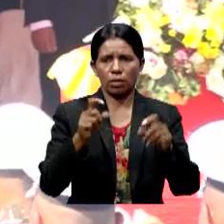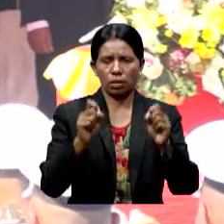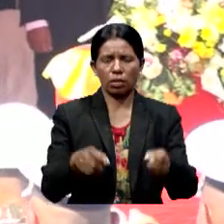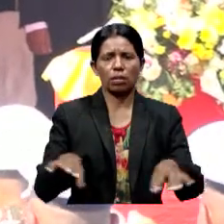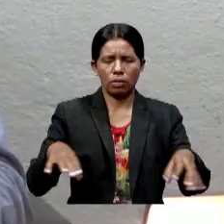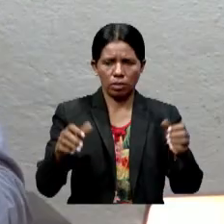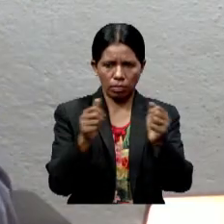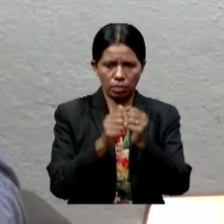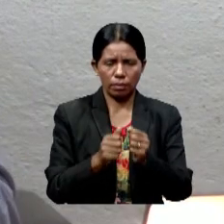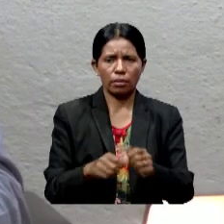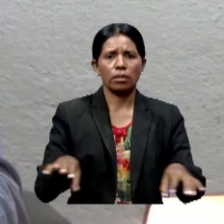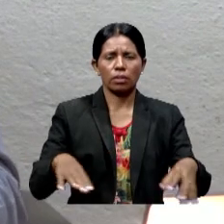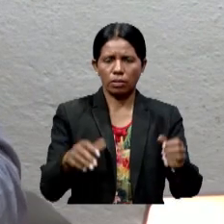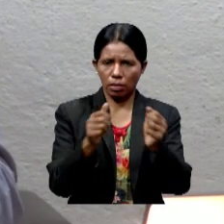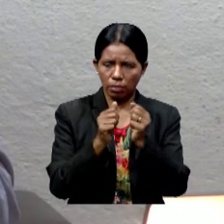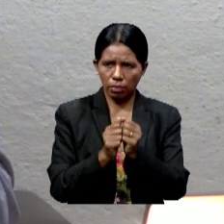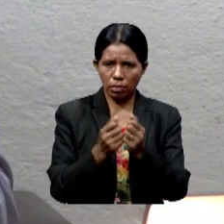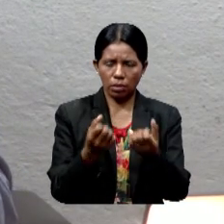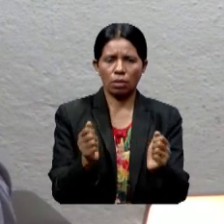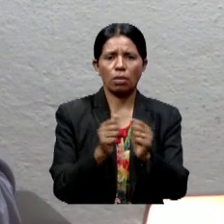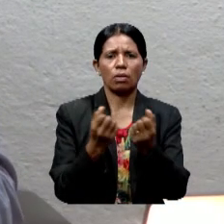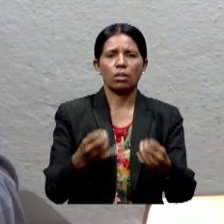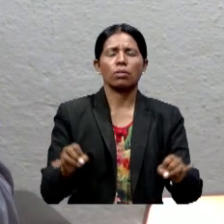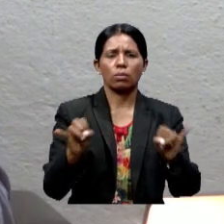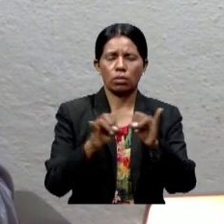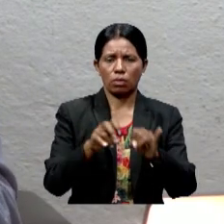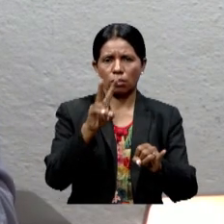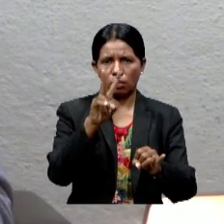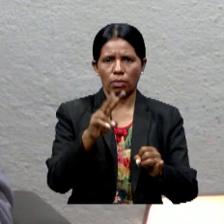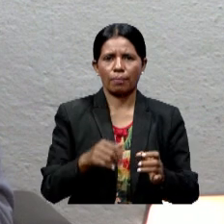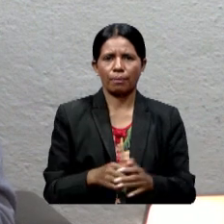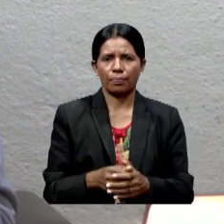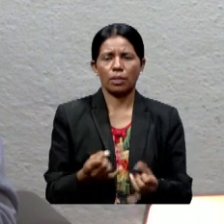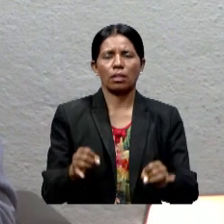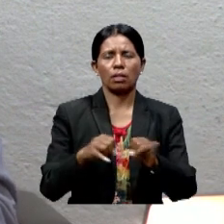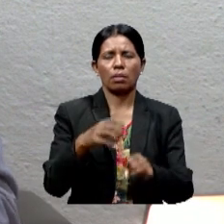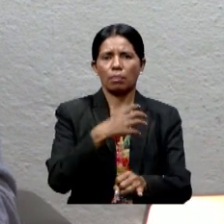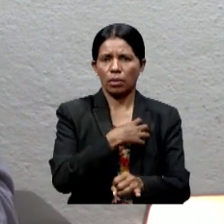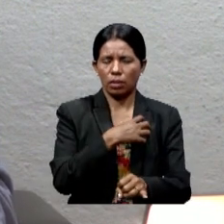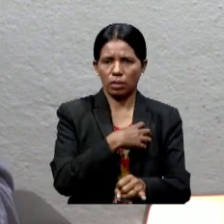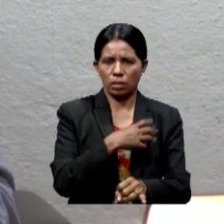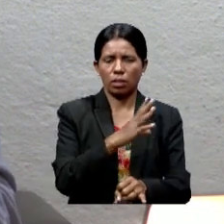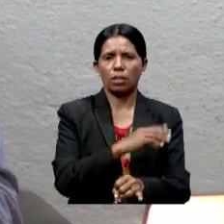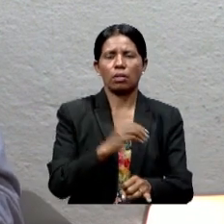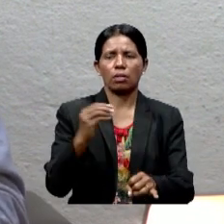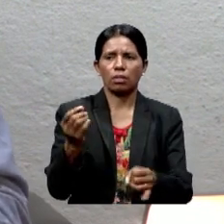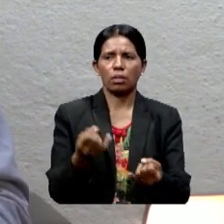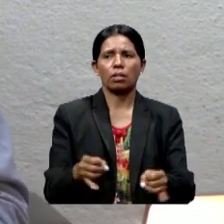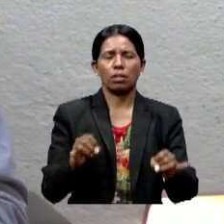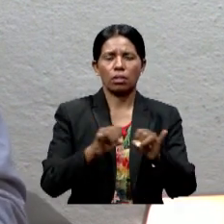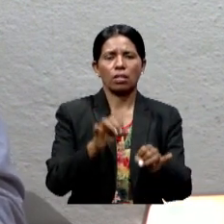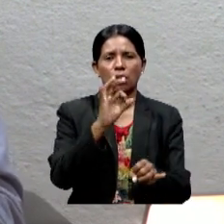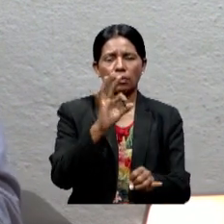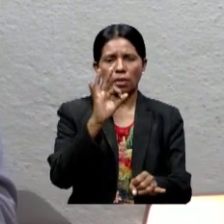hamutu servisu hamutu ko institusan ruanene o institusan PNTL nomos ho